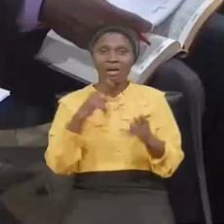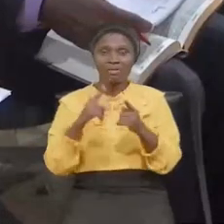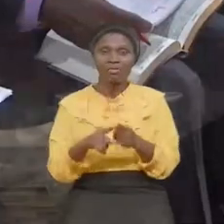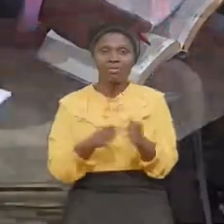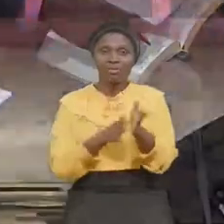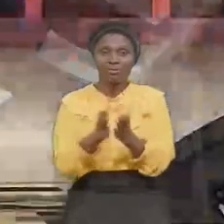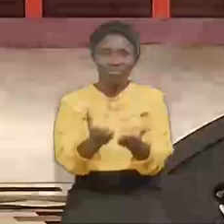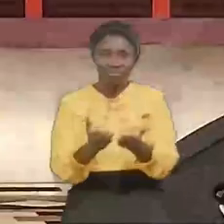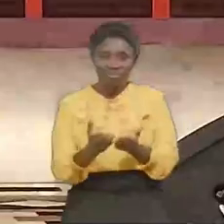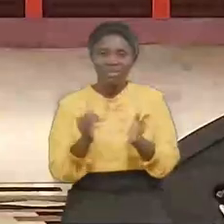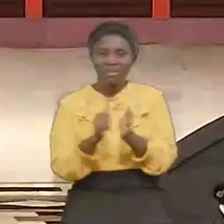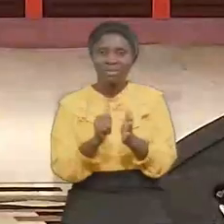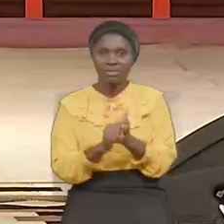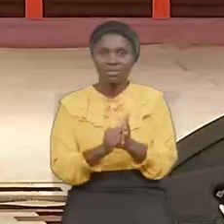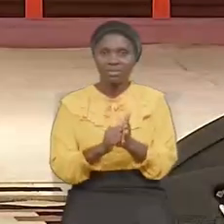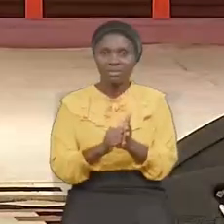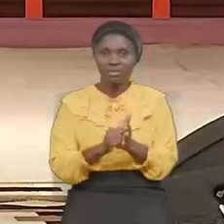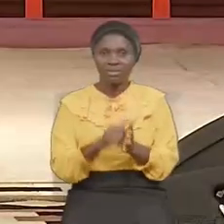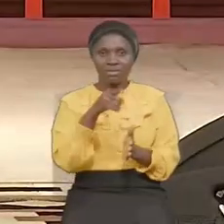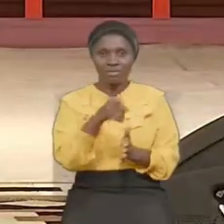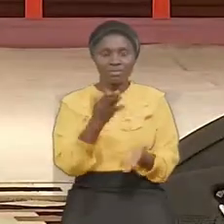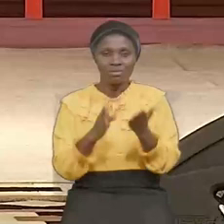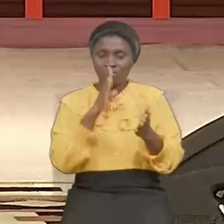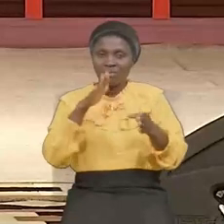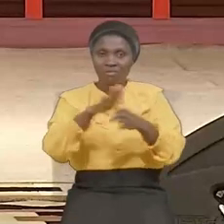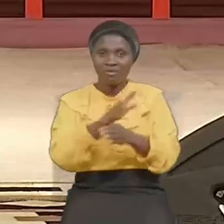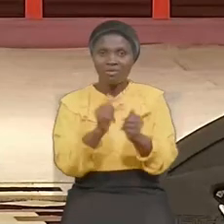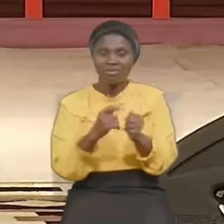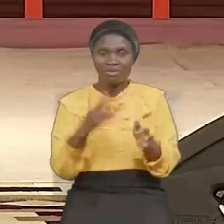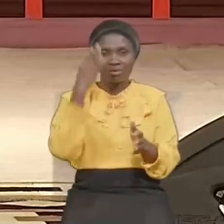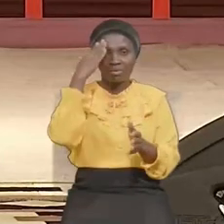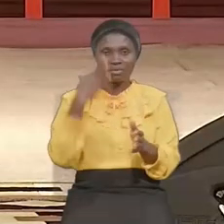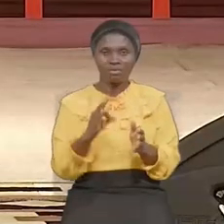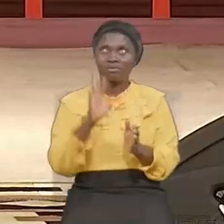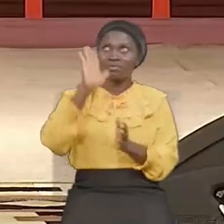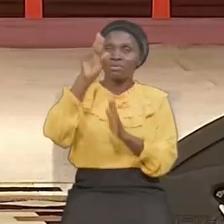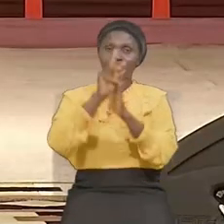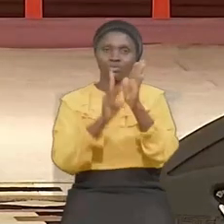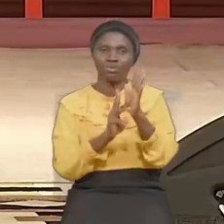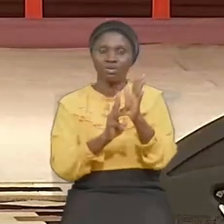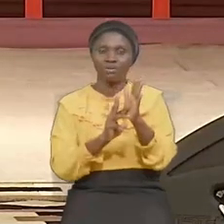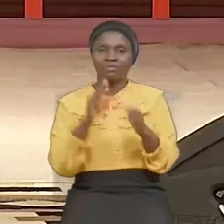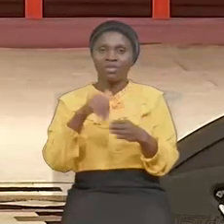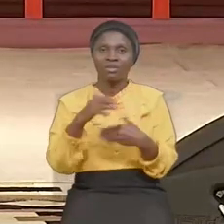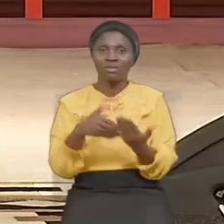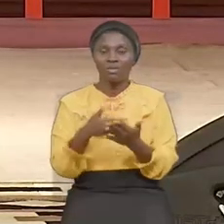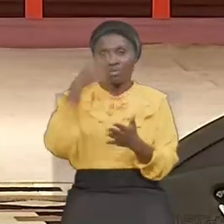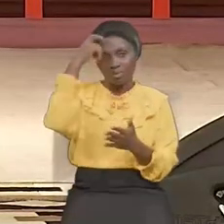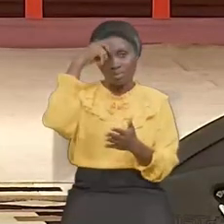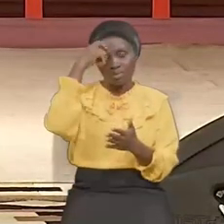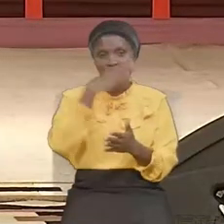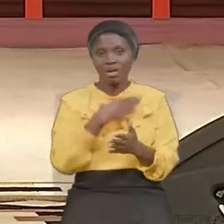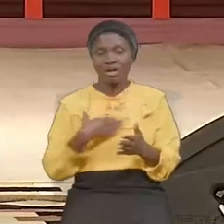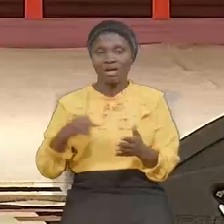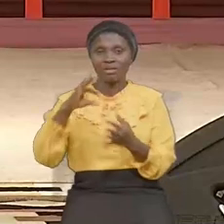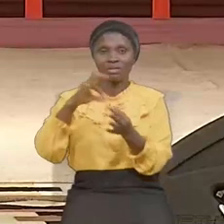Nous ne cessons de prier Dieu pour vous et demander que vous soyez remplis de la connaissance de sa volonté en toute